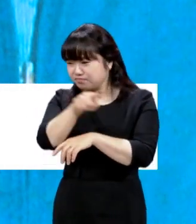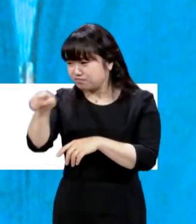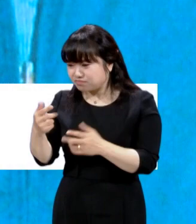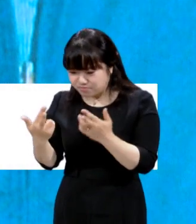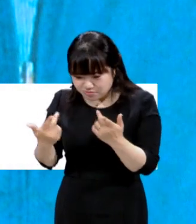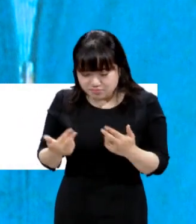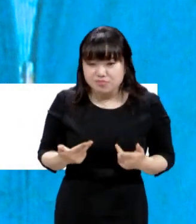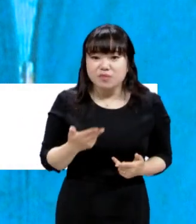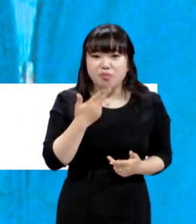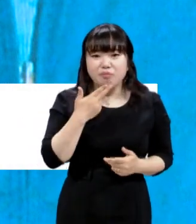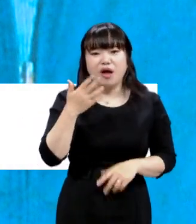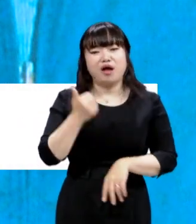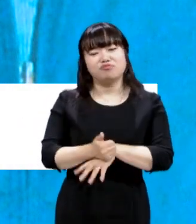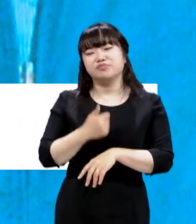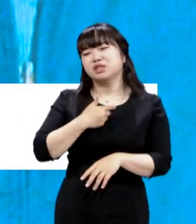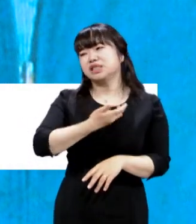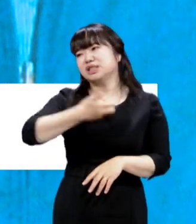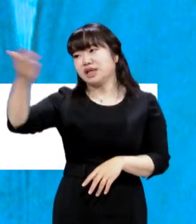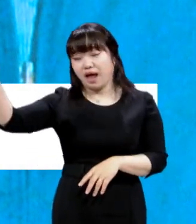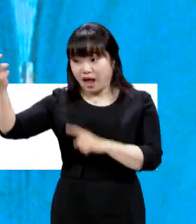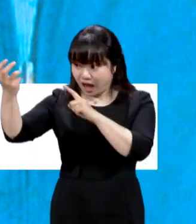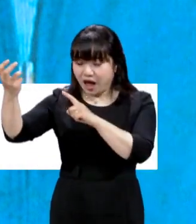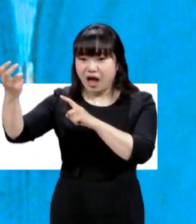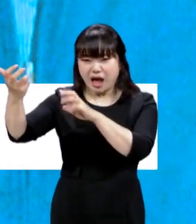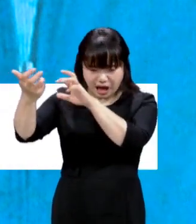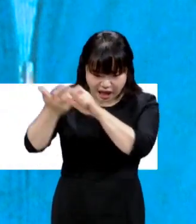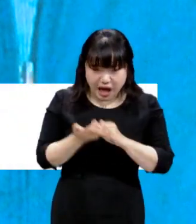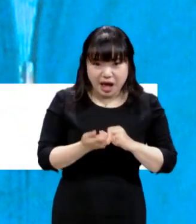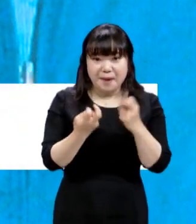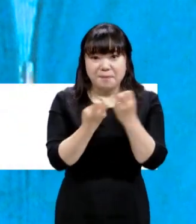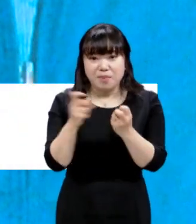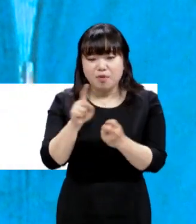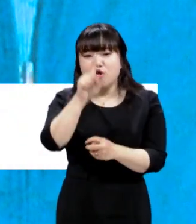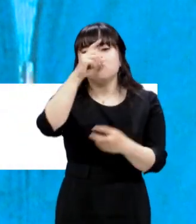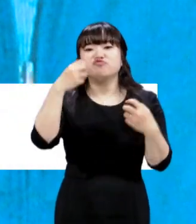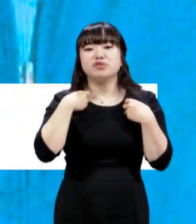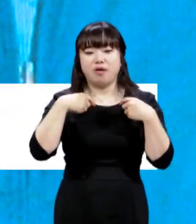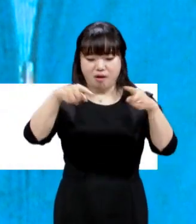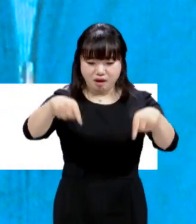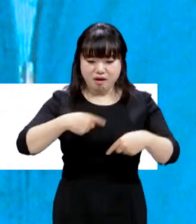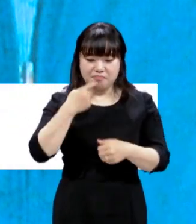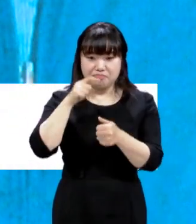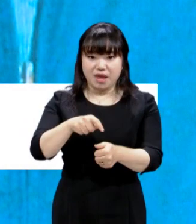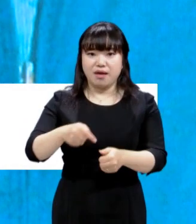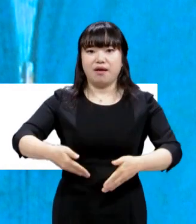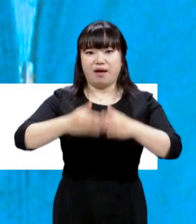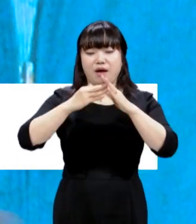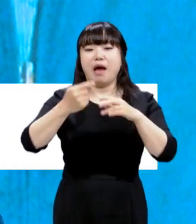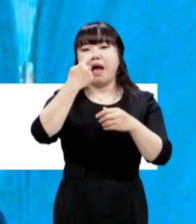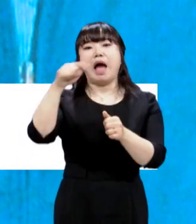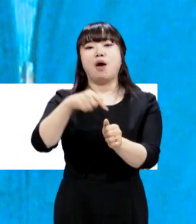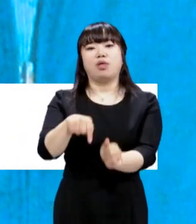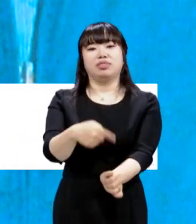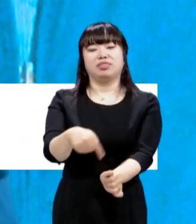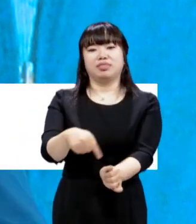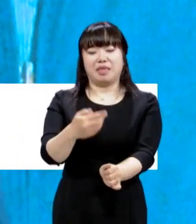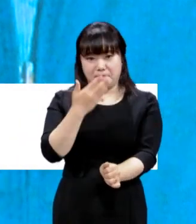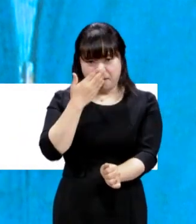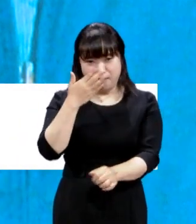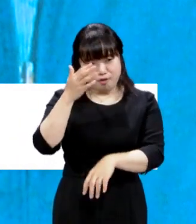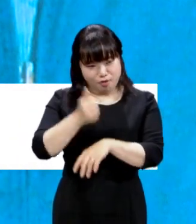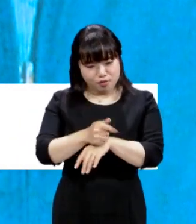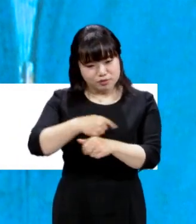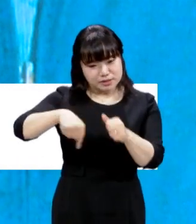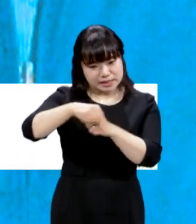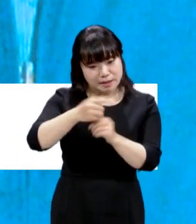각본을 만 학원이 없어 이사가는 문제를 극복하기 위해서 부 청 지정 학원설립 이 두 가지를 통해서 보편성과 특수성 등을